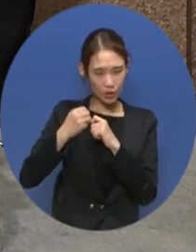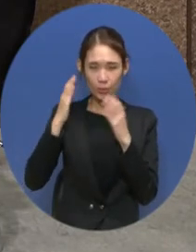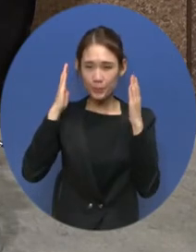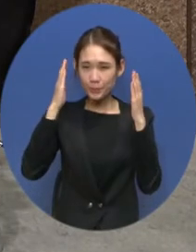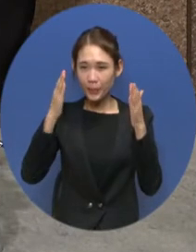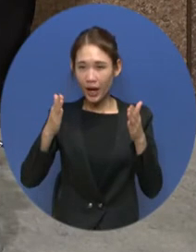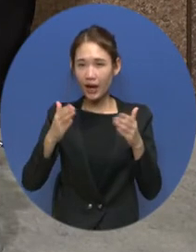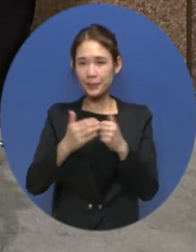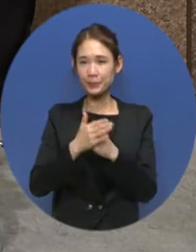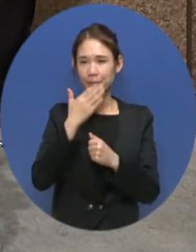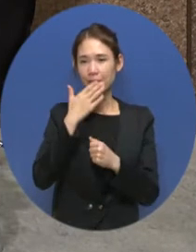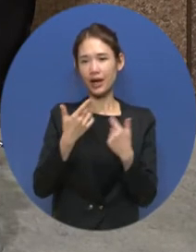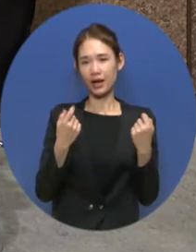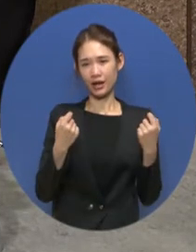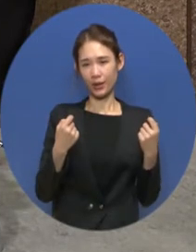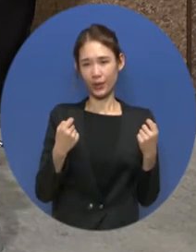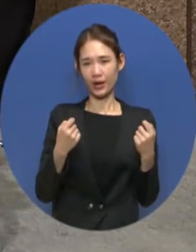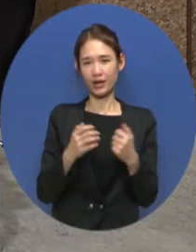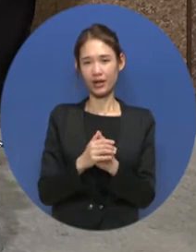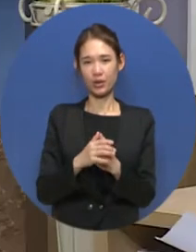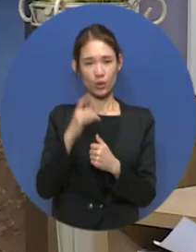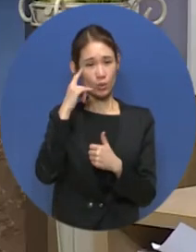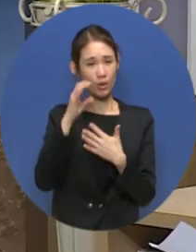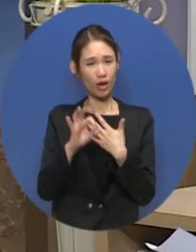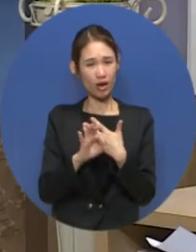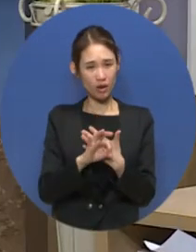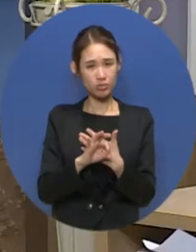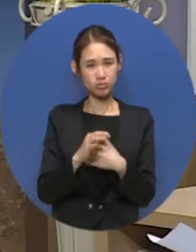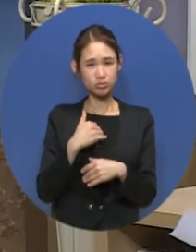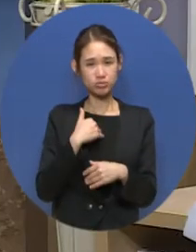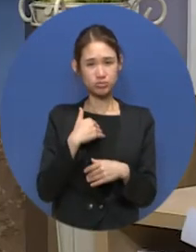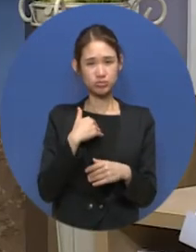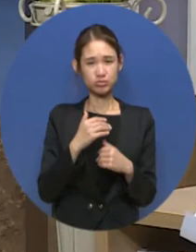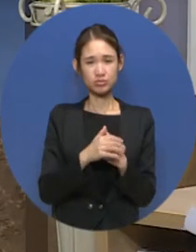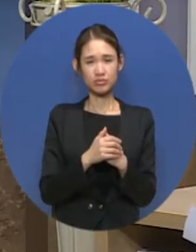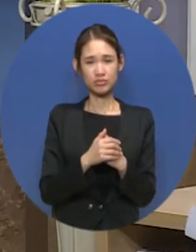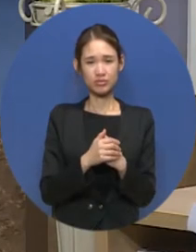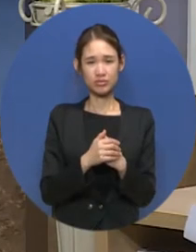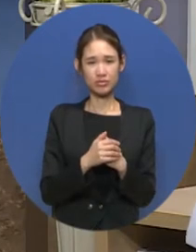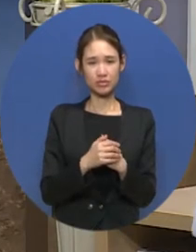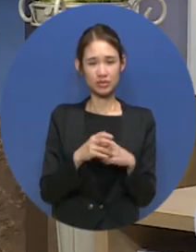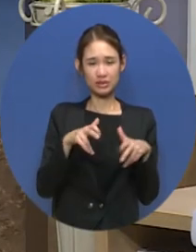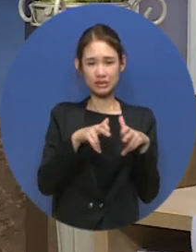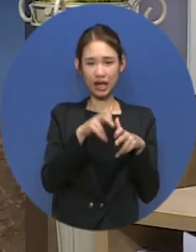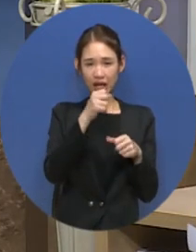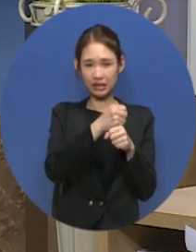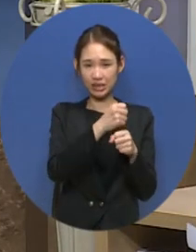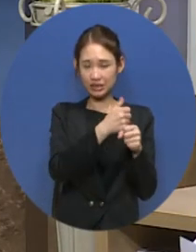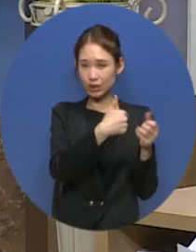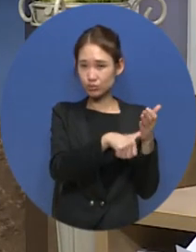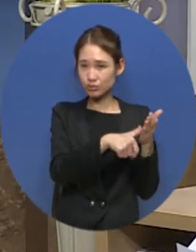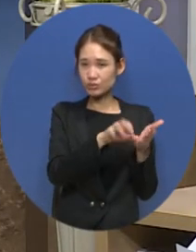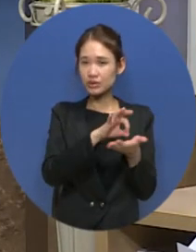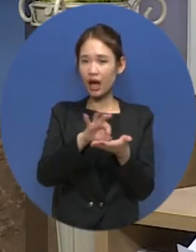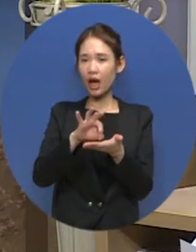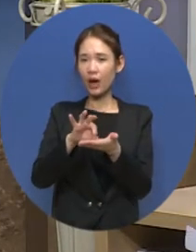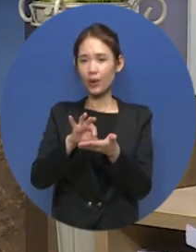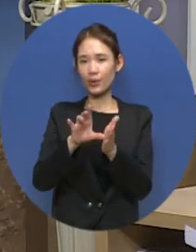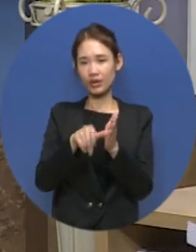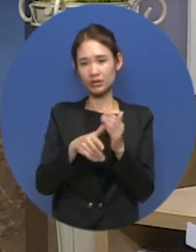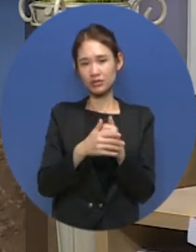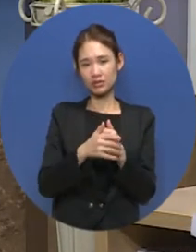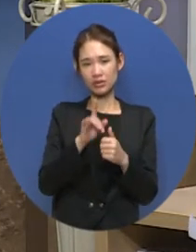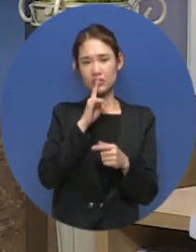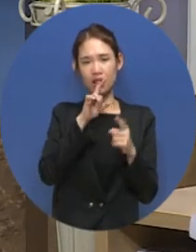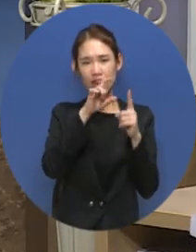나갈 수 있지 않을까 하는 생각이 들거든요. 왜냐면 제가 이 장애인 생산품을 썼을 때, 그러니까 말도 저는 사실 이